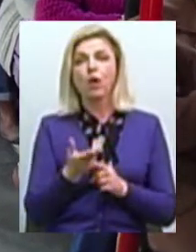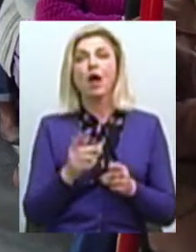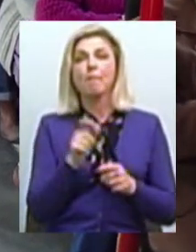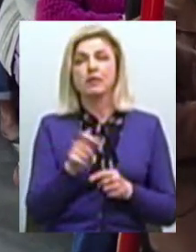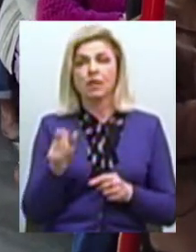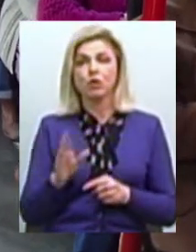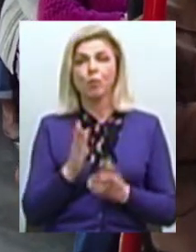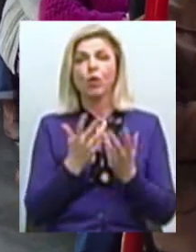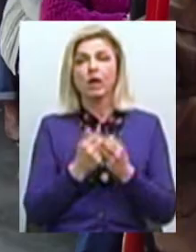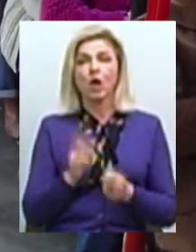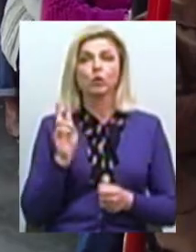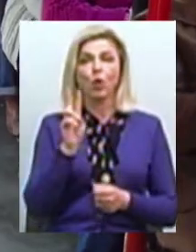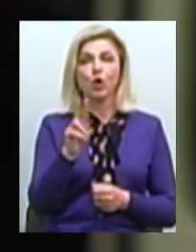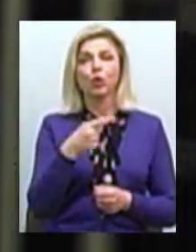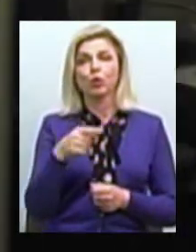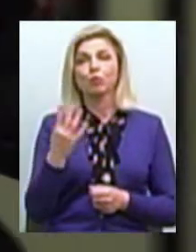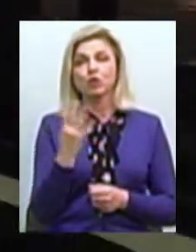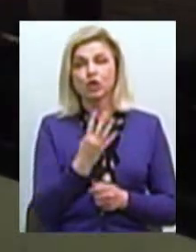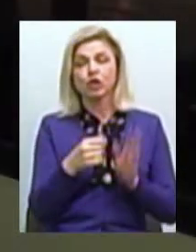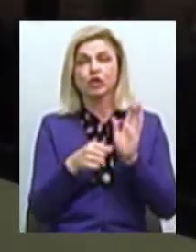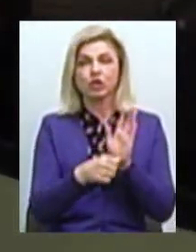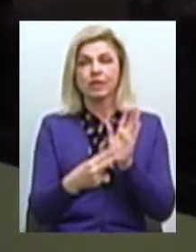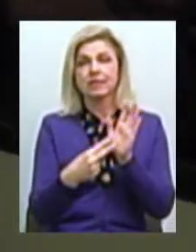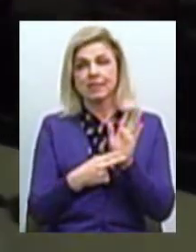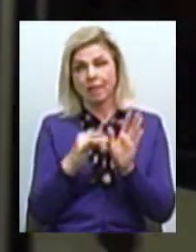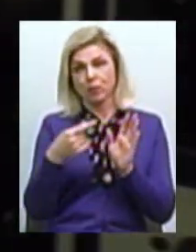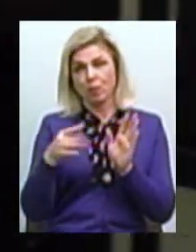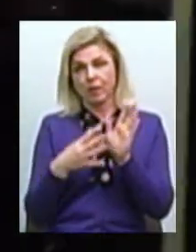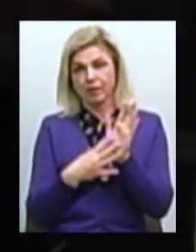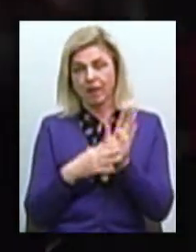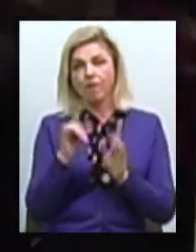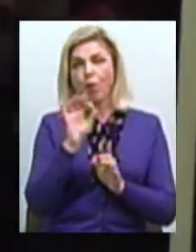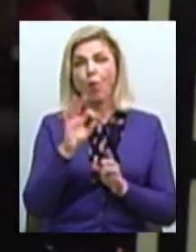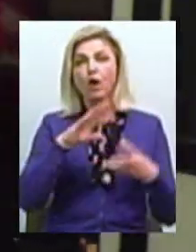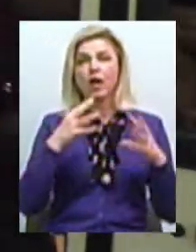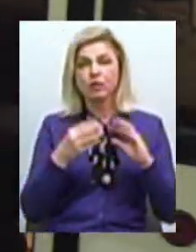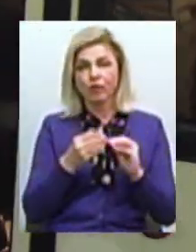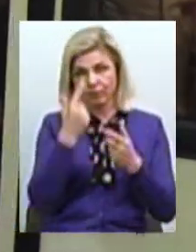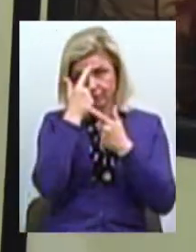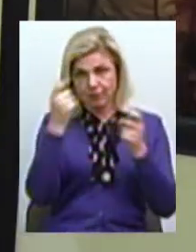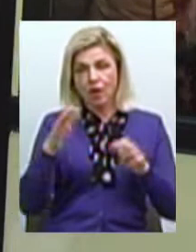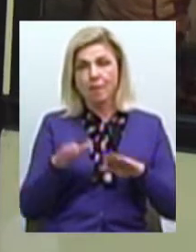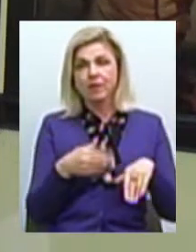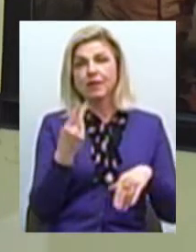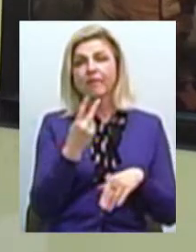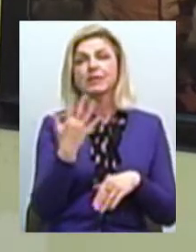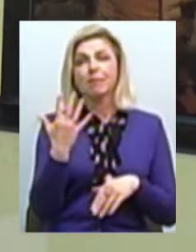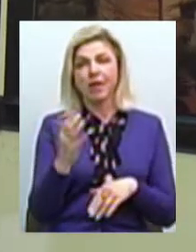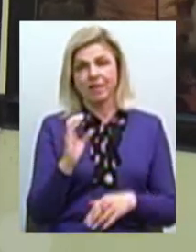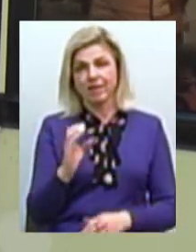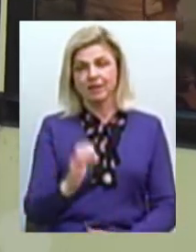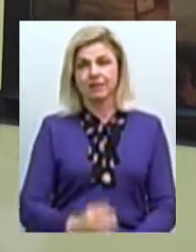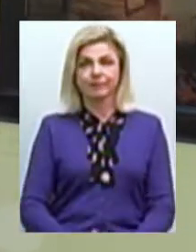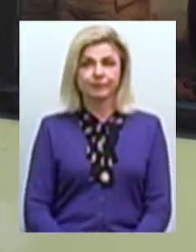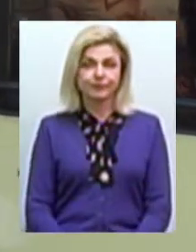на тролейбусних маршрутах номер 4, 6, 7 та 9. Про загальні результати ми повідомимо після 25 вересня. Валентина